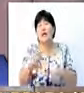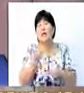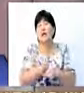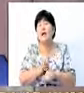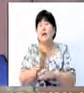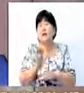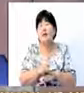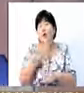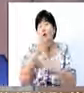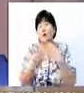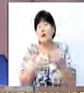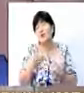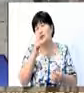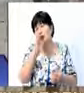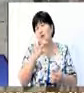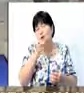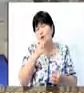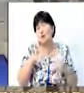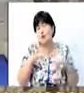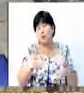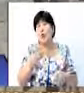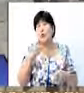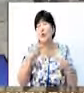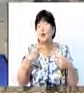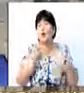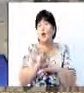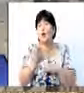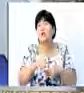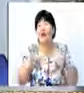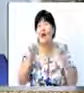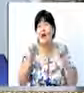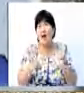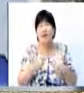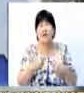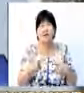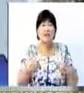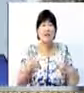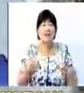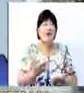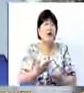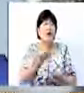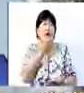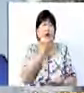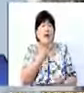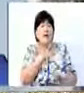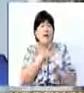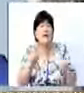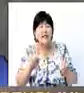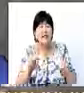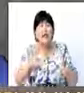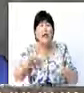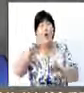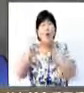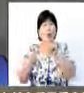шығарады. Сұраныс жаман емес, жақсы жүріп жатыр. Екі түрлі өнім шығарады. Мен арнайы выбор столынан шығады. Түрлі әшекеленген, түрлі